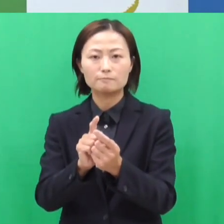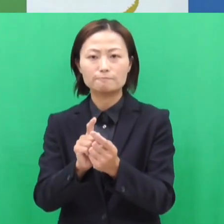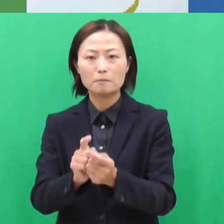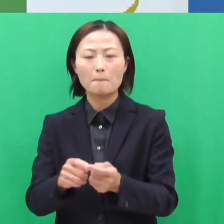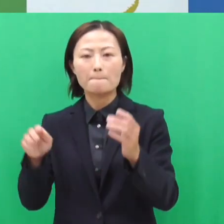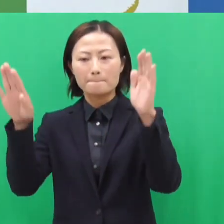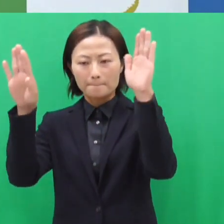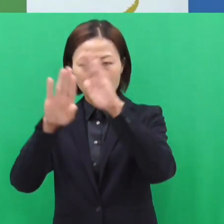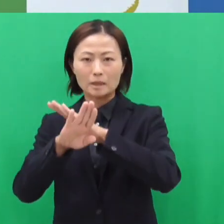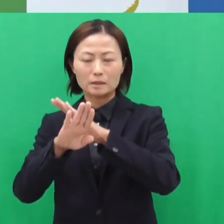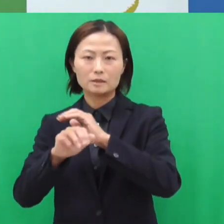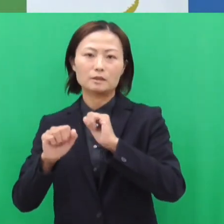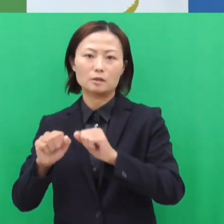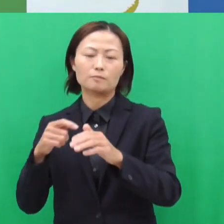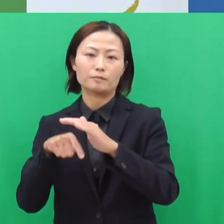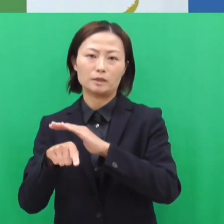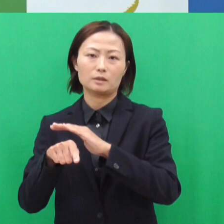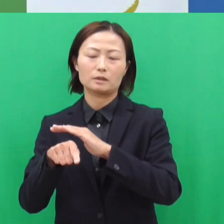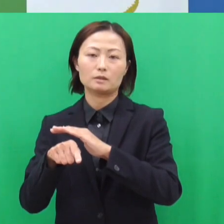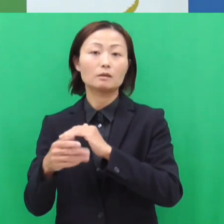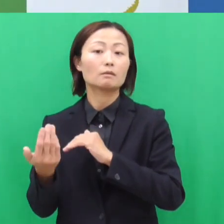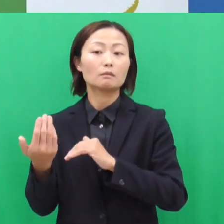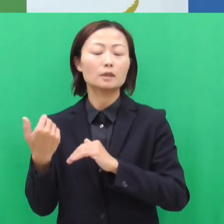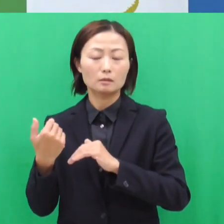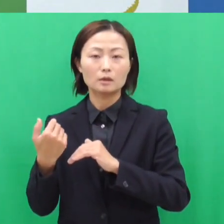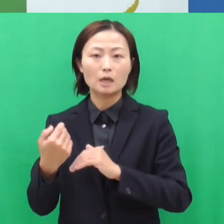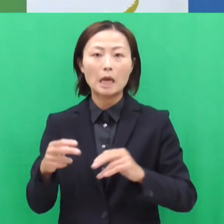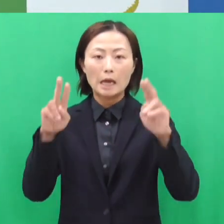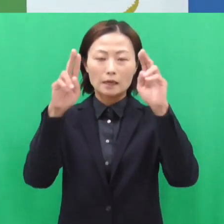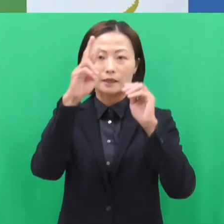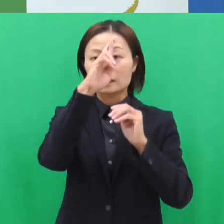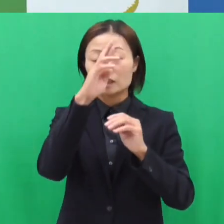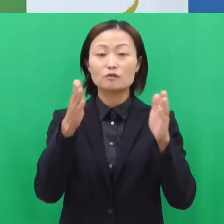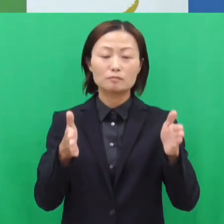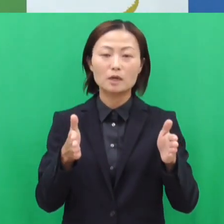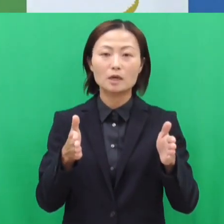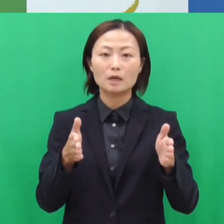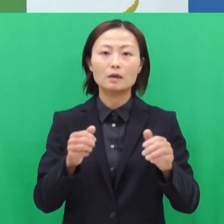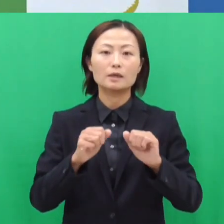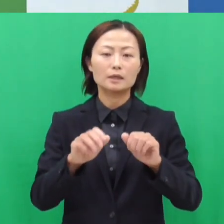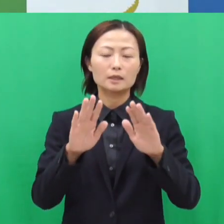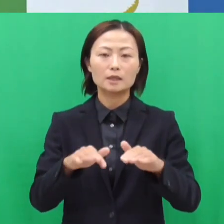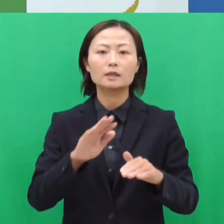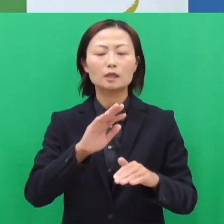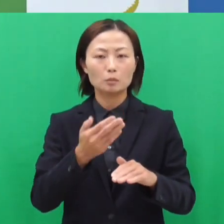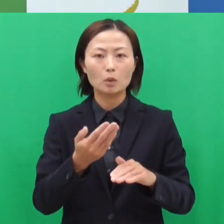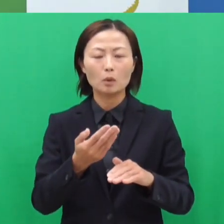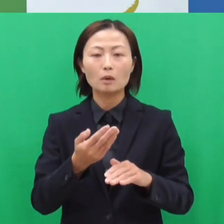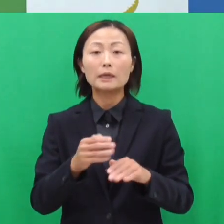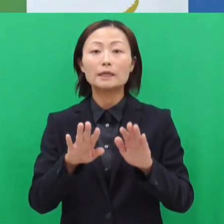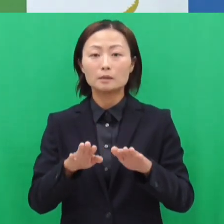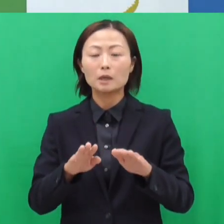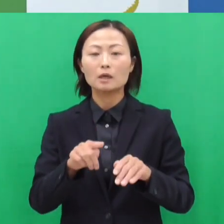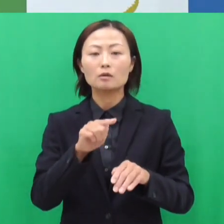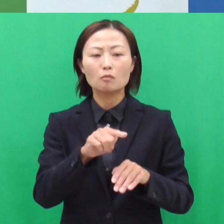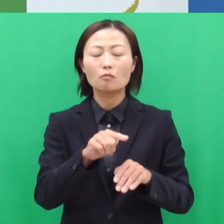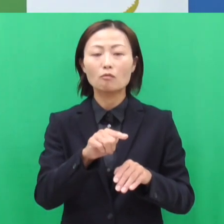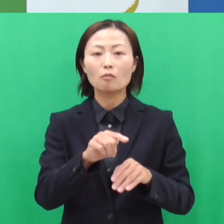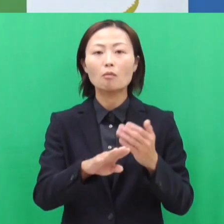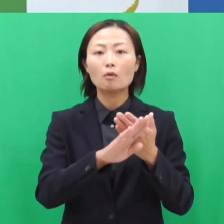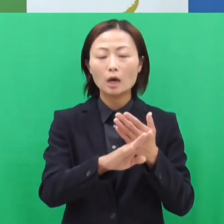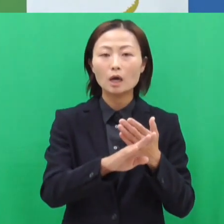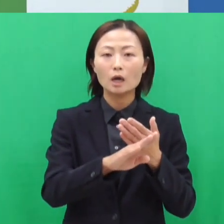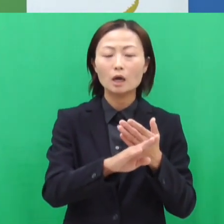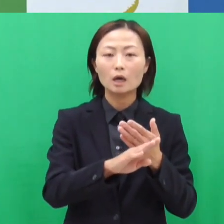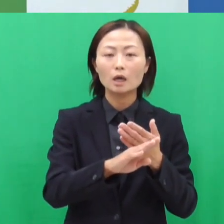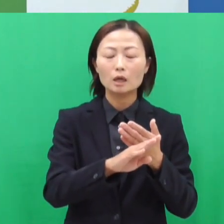今までは昼間もやってたんですけれども昼間は他の利用したりとか集団接種会とか比較的に余裕があるということであります